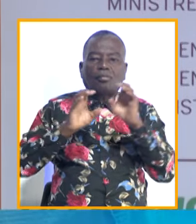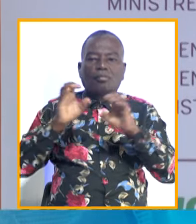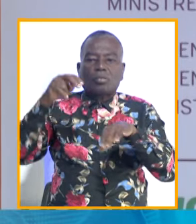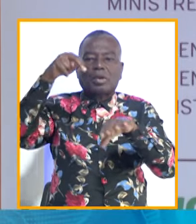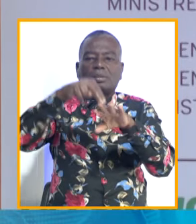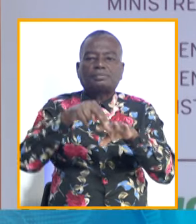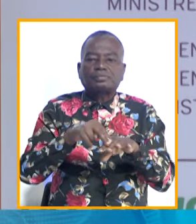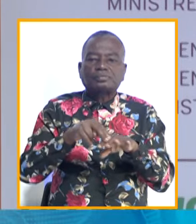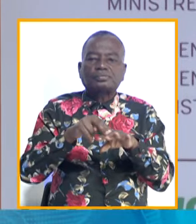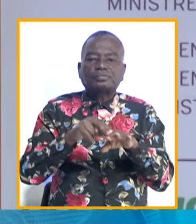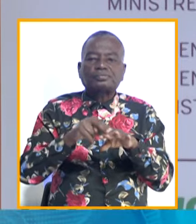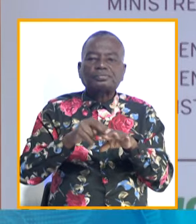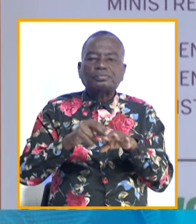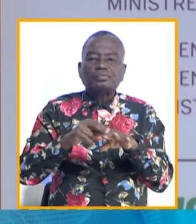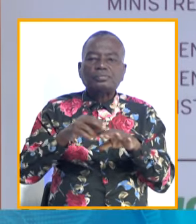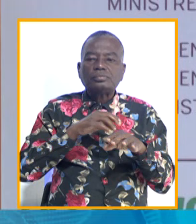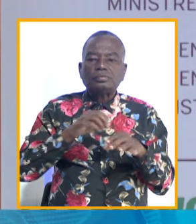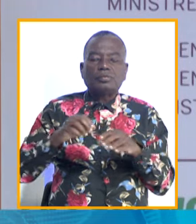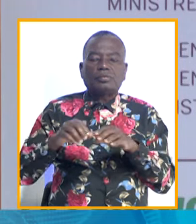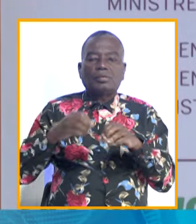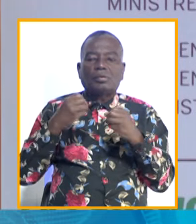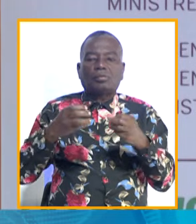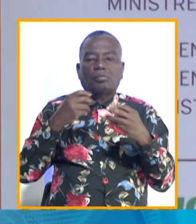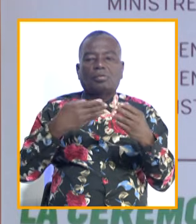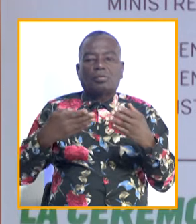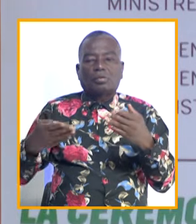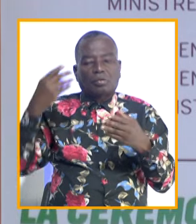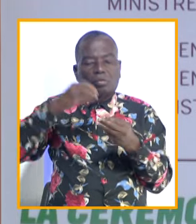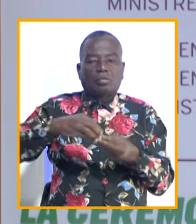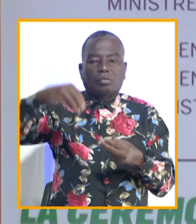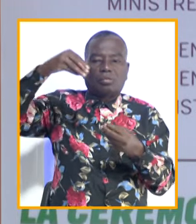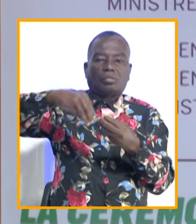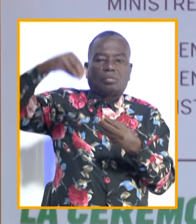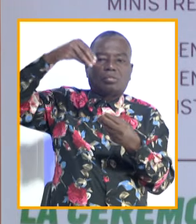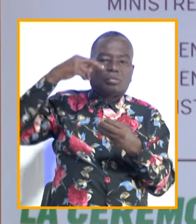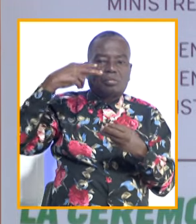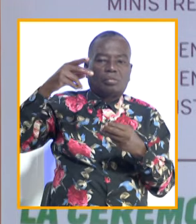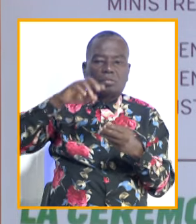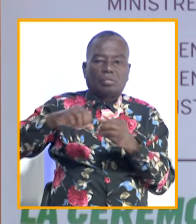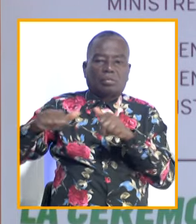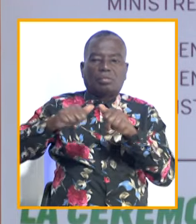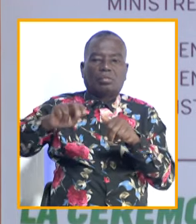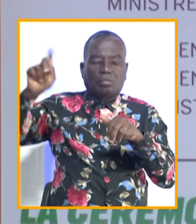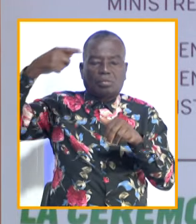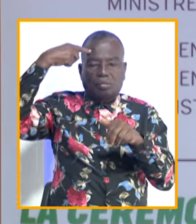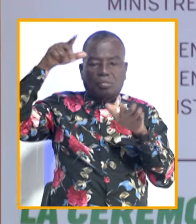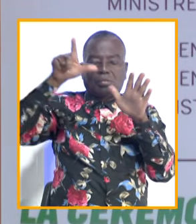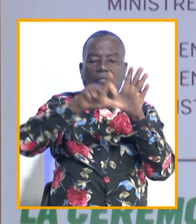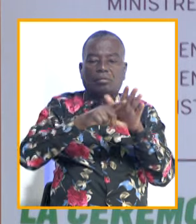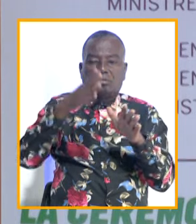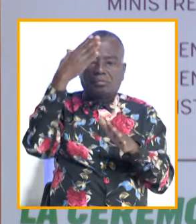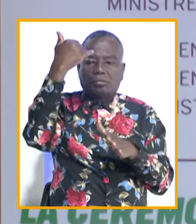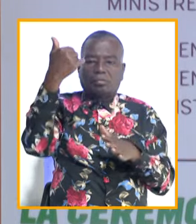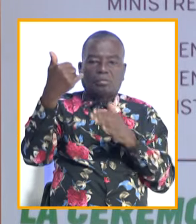communication ne ménagent aucun effort en vue d'accroître la visibilité de l'action gouvernementale. C'est